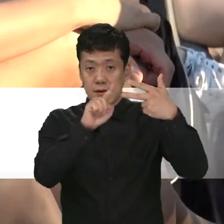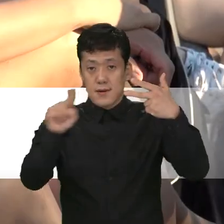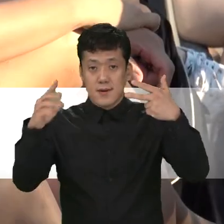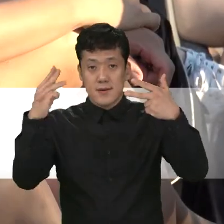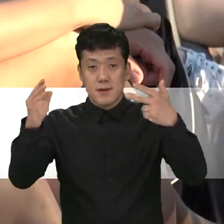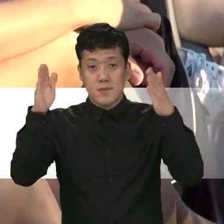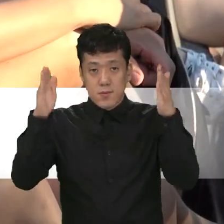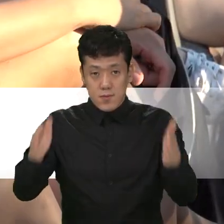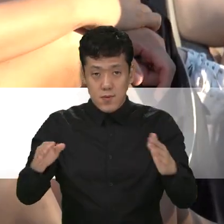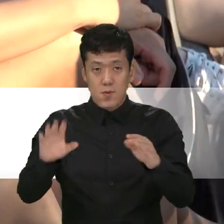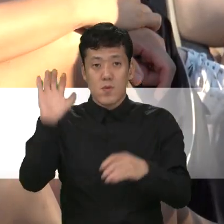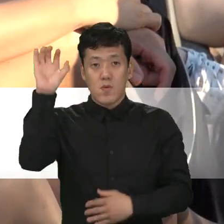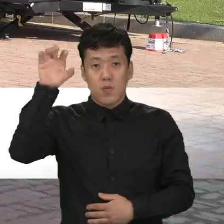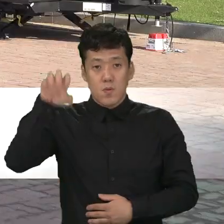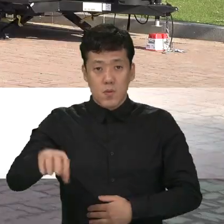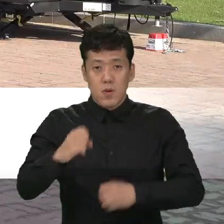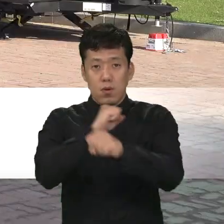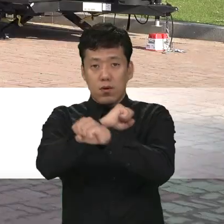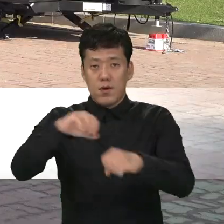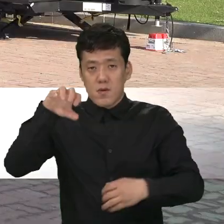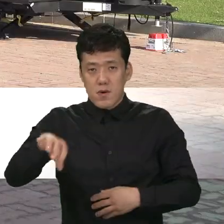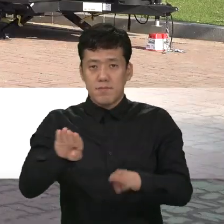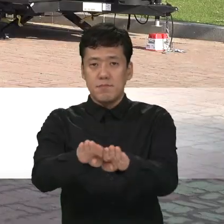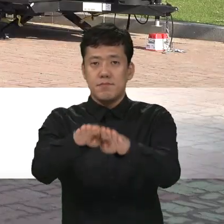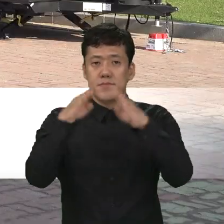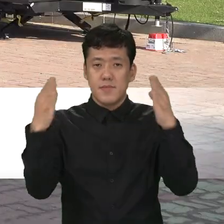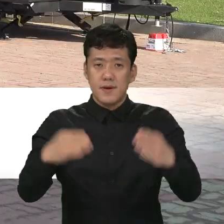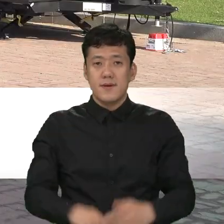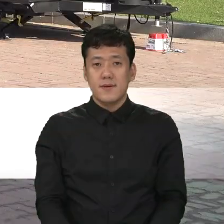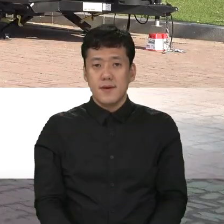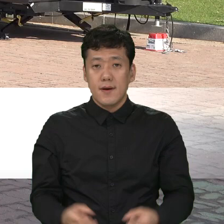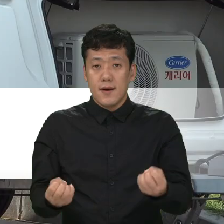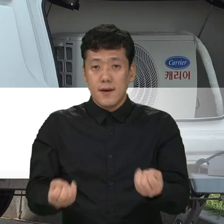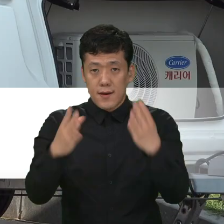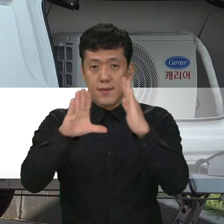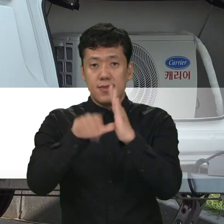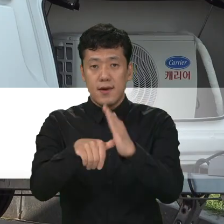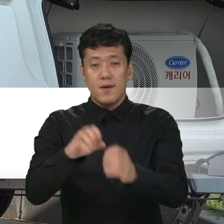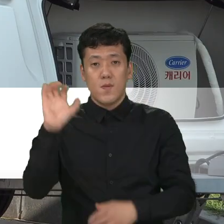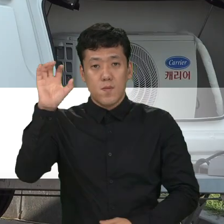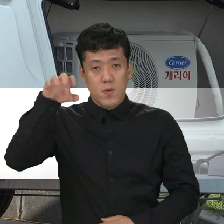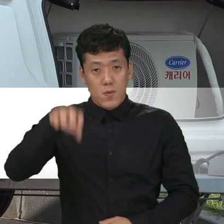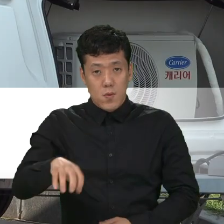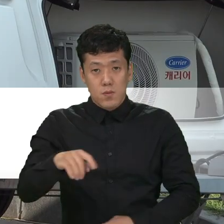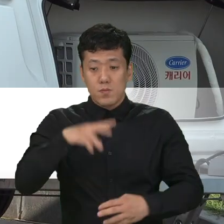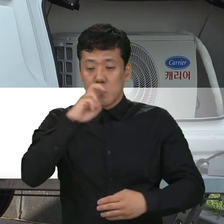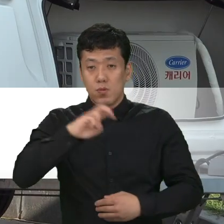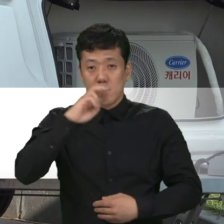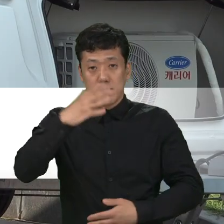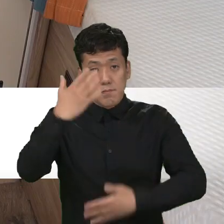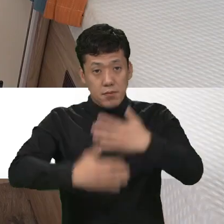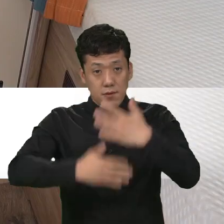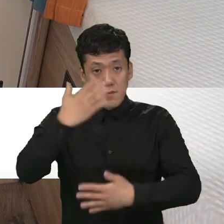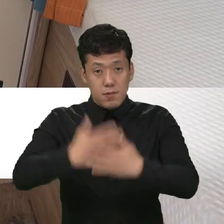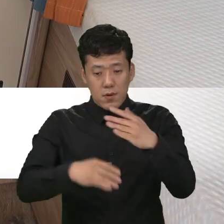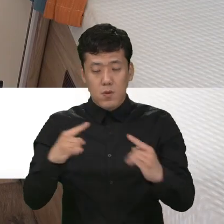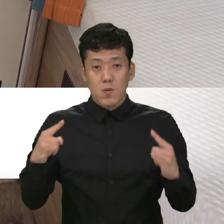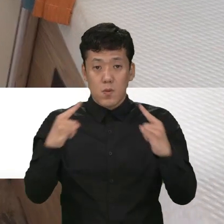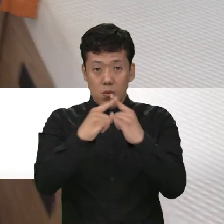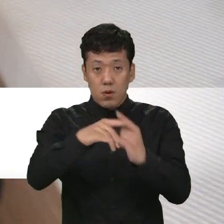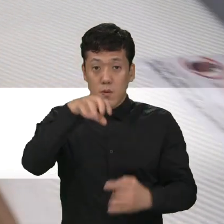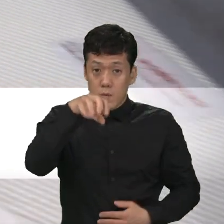호미곶 해맞이 광장 일원에서 개최되었습니다 행사에는 호미곶 뮤직 페스티벌과 오토 캠핑 오토캠핑